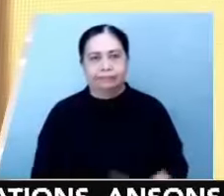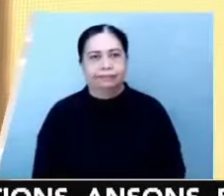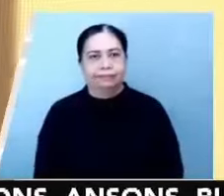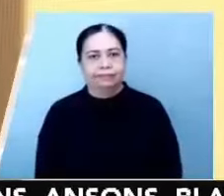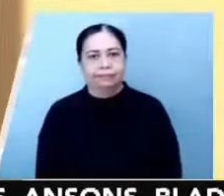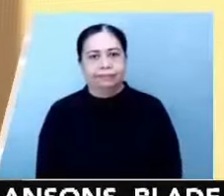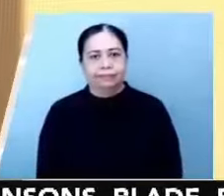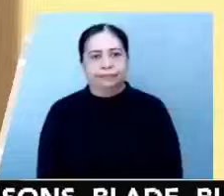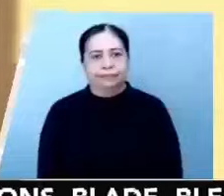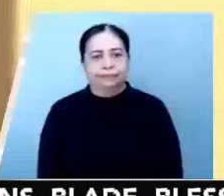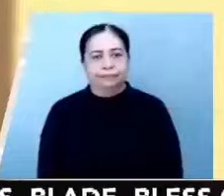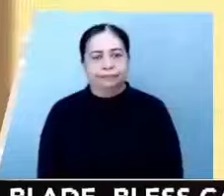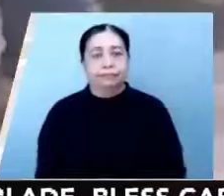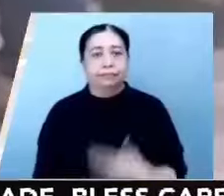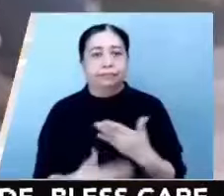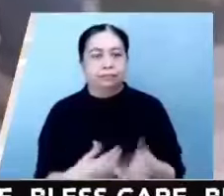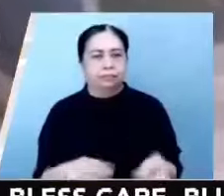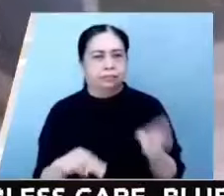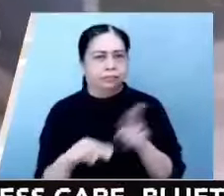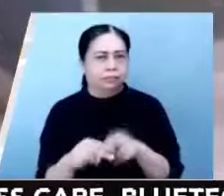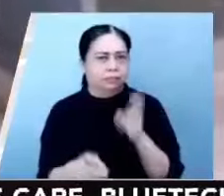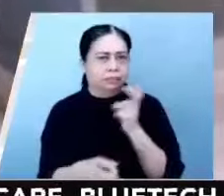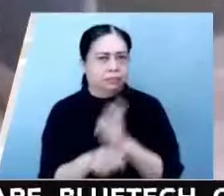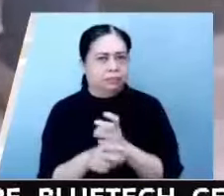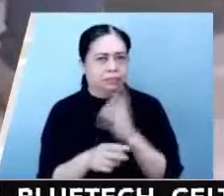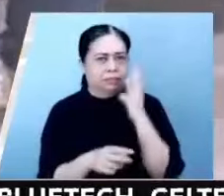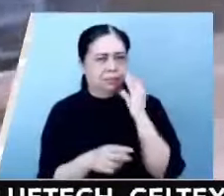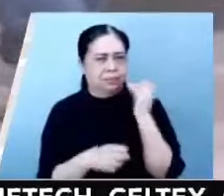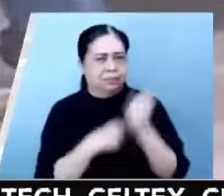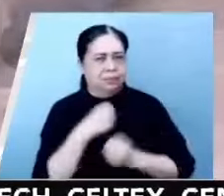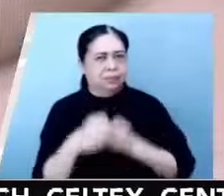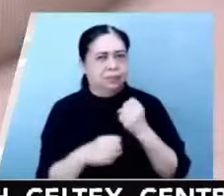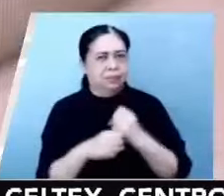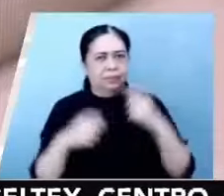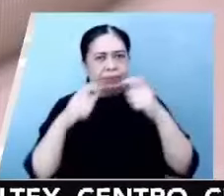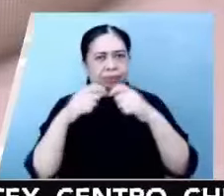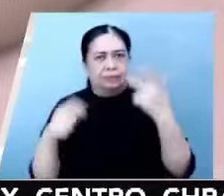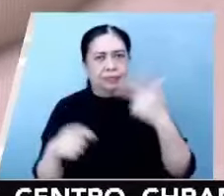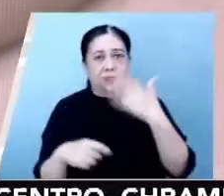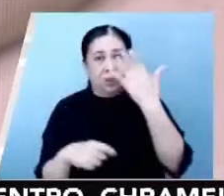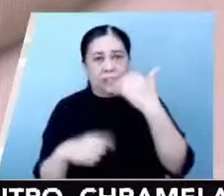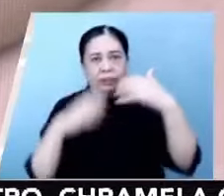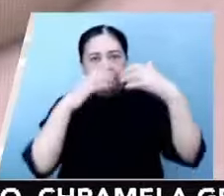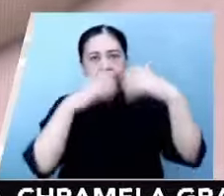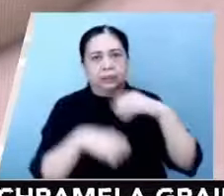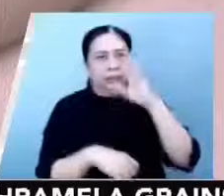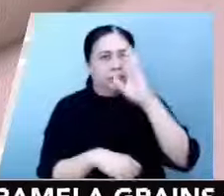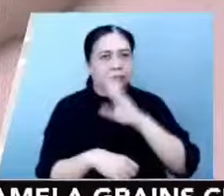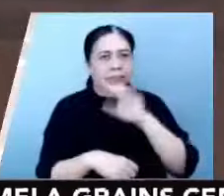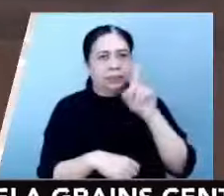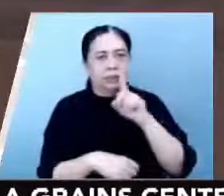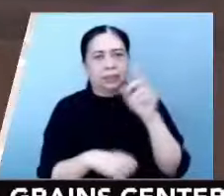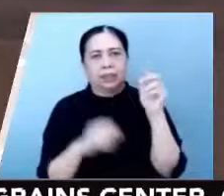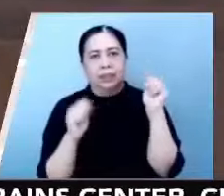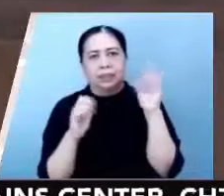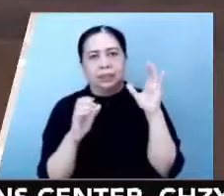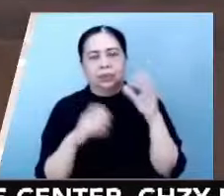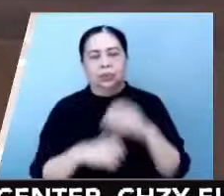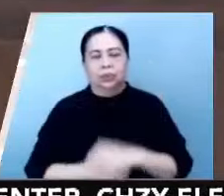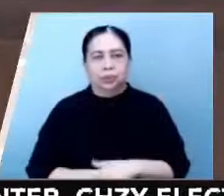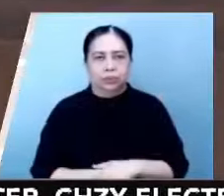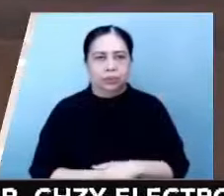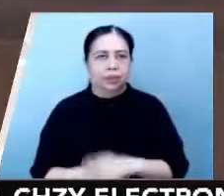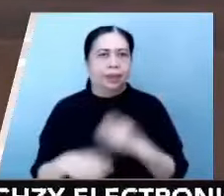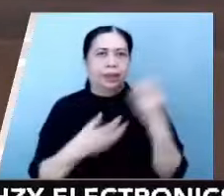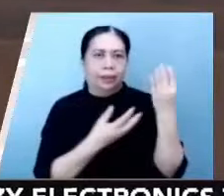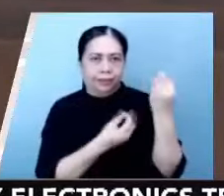Dagdag pahirap sa mga pasahero sa NAIA Terminal 3 ang pagpalya ng ilang cooling tower sa paliparan nitong weekend. Update sa sitwasyon doon sa